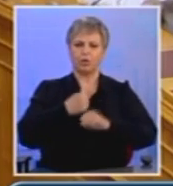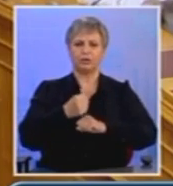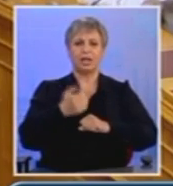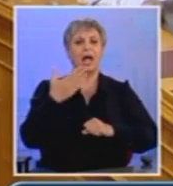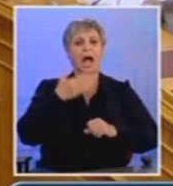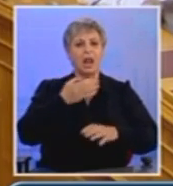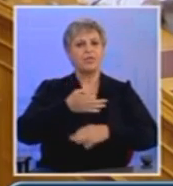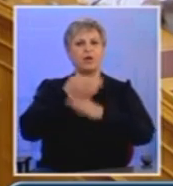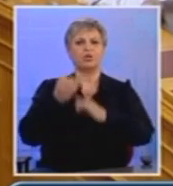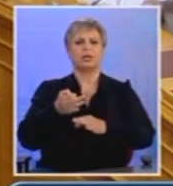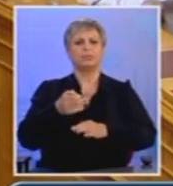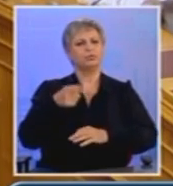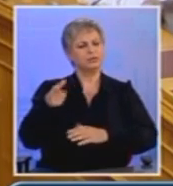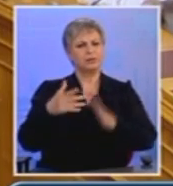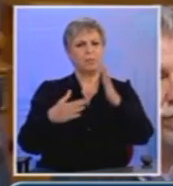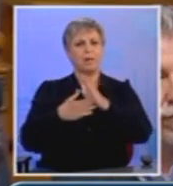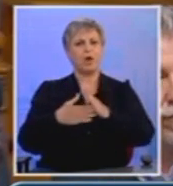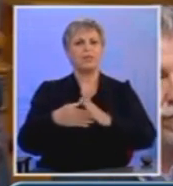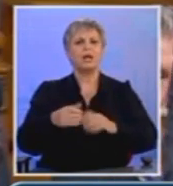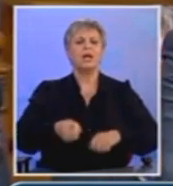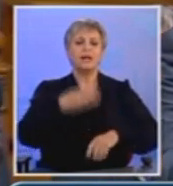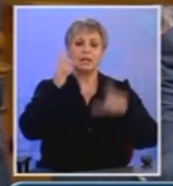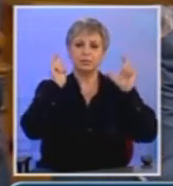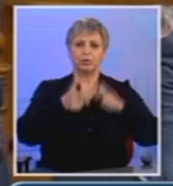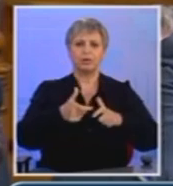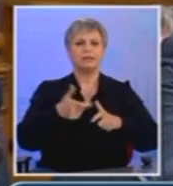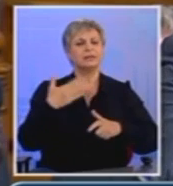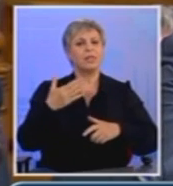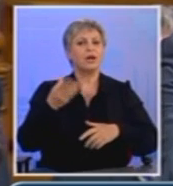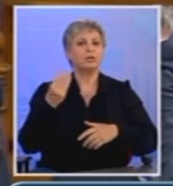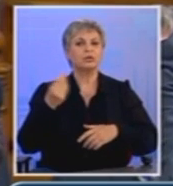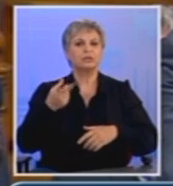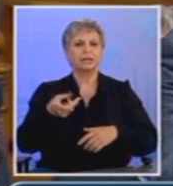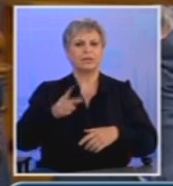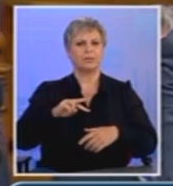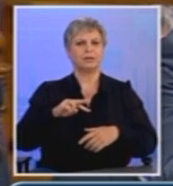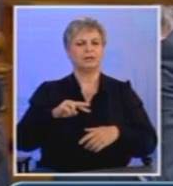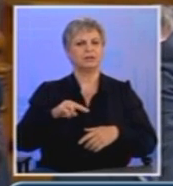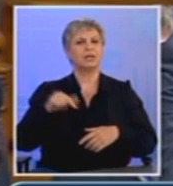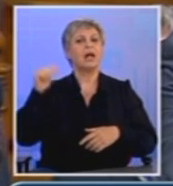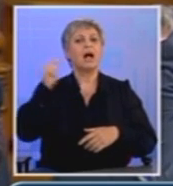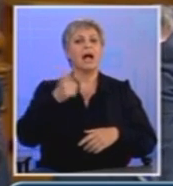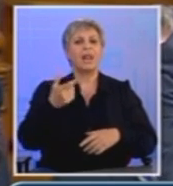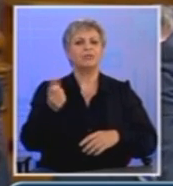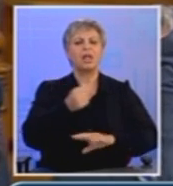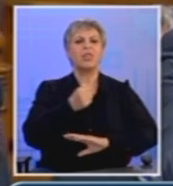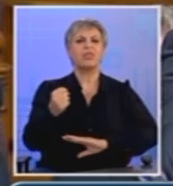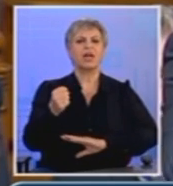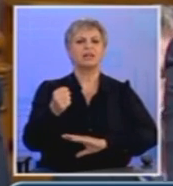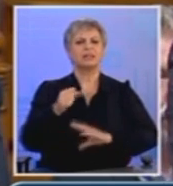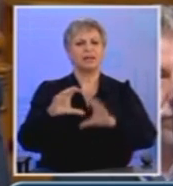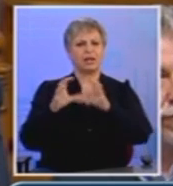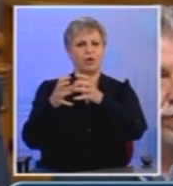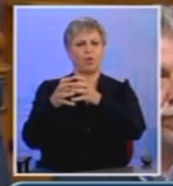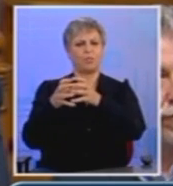τοποθετηθείτε σε αυτό οι εκπρόσωποι του λαϊκού κόμματος το οποίο ανήκετε της λαϊκής δεξιάς της οικογένειας της